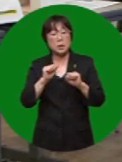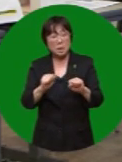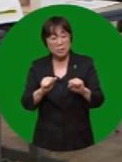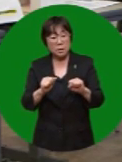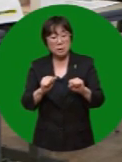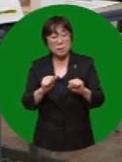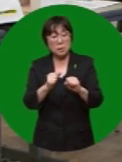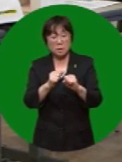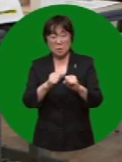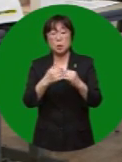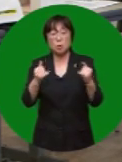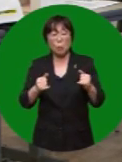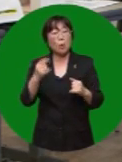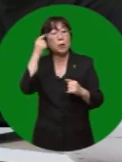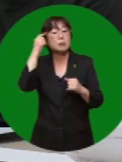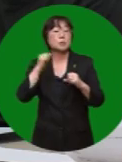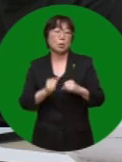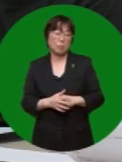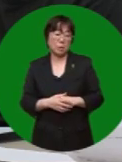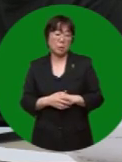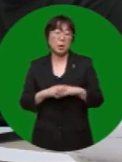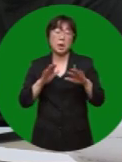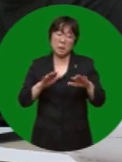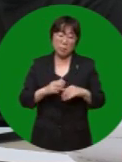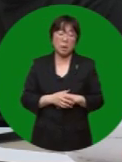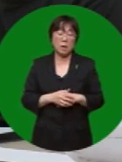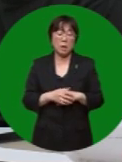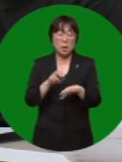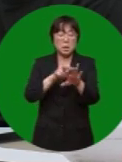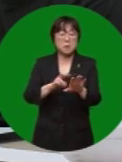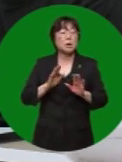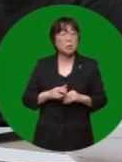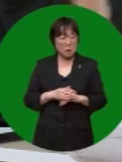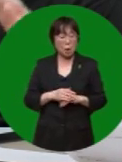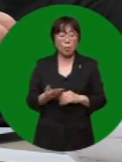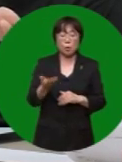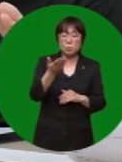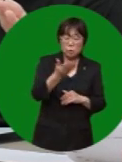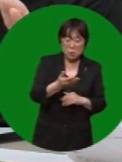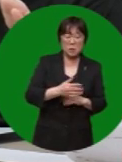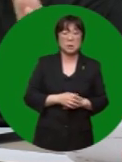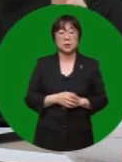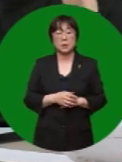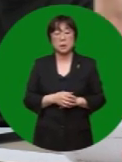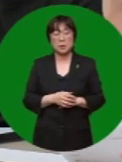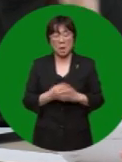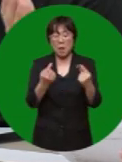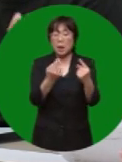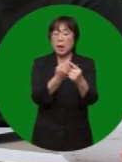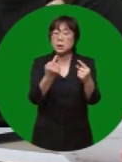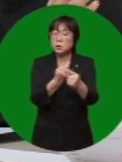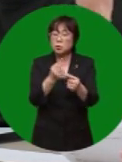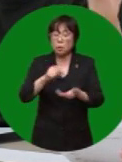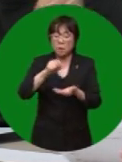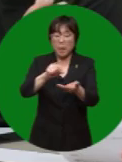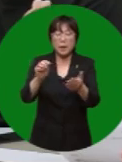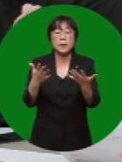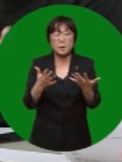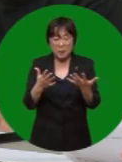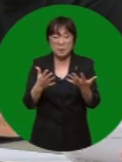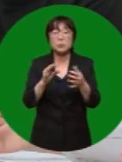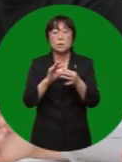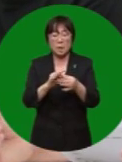と思ってたんです。で、今本当診断受けても本当次の回収という提案がないん